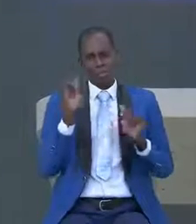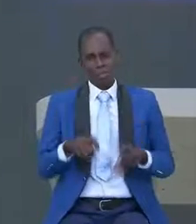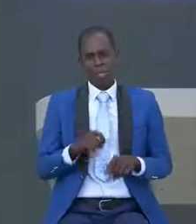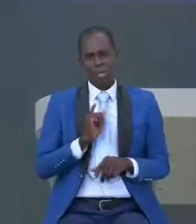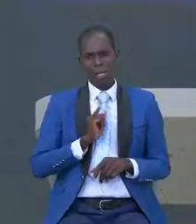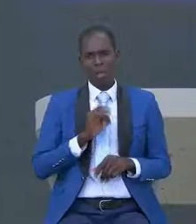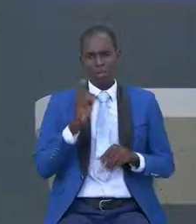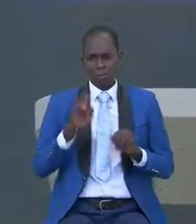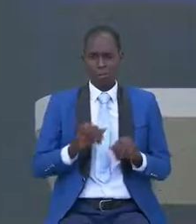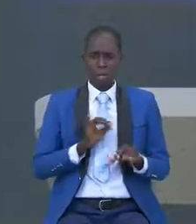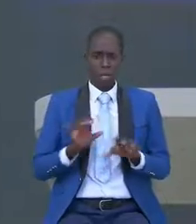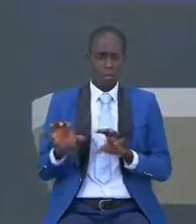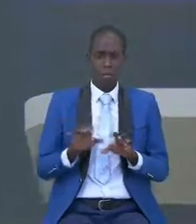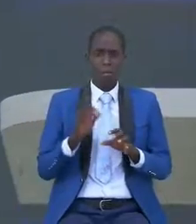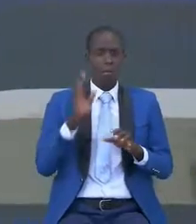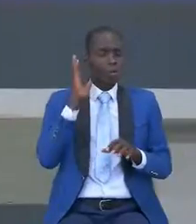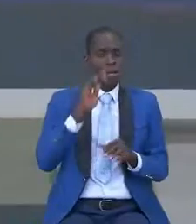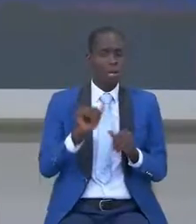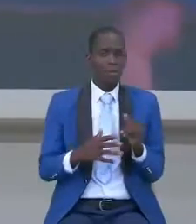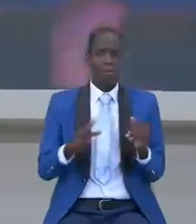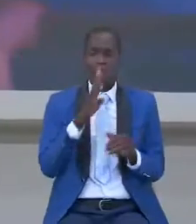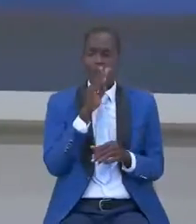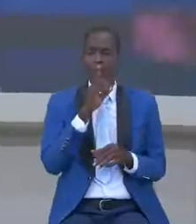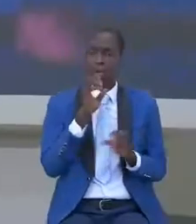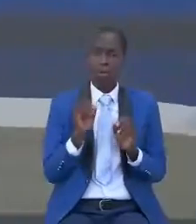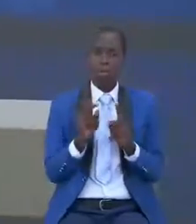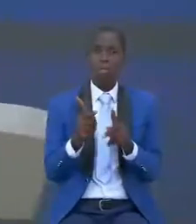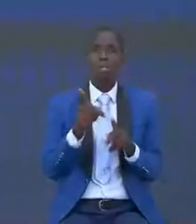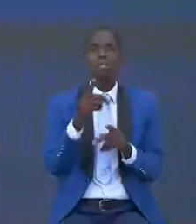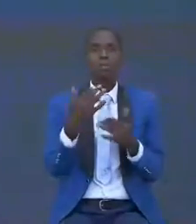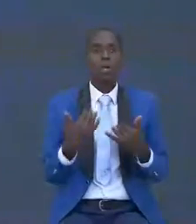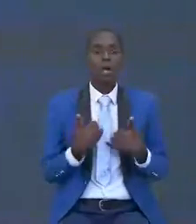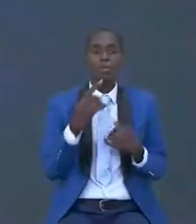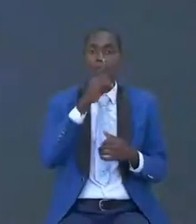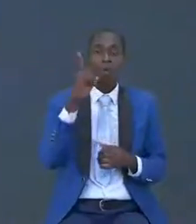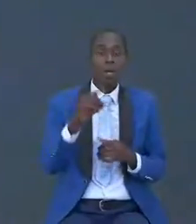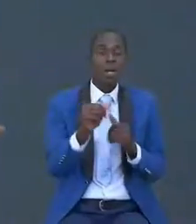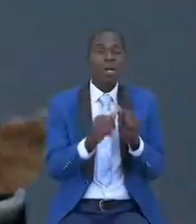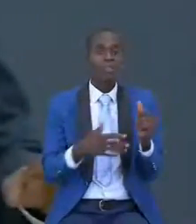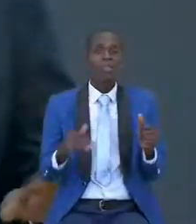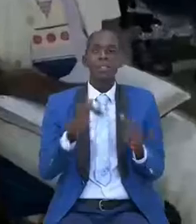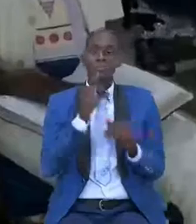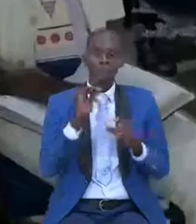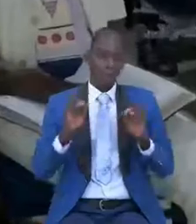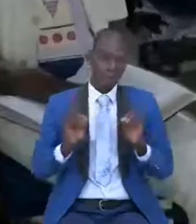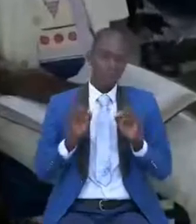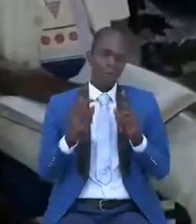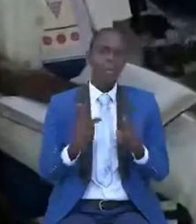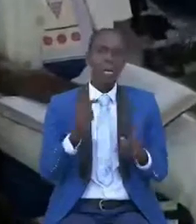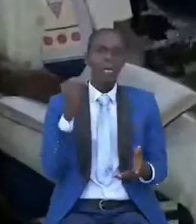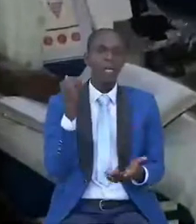est-ce que tout ira bien? Tu as l'assurance, tout va bien.